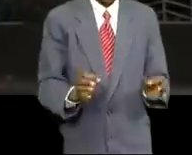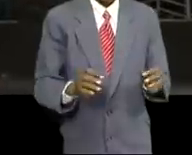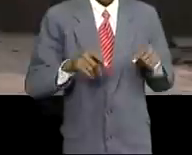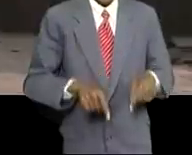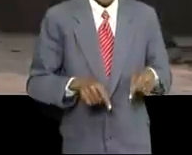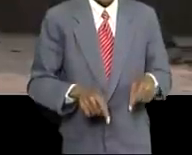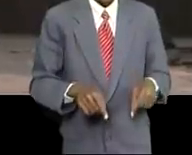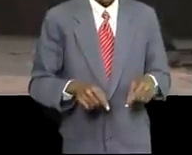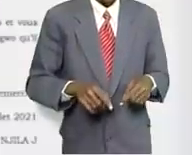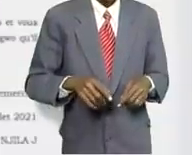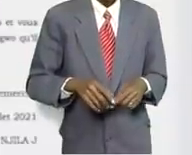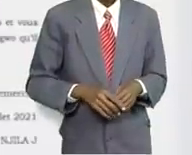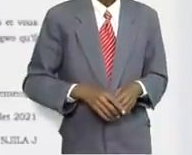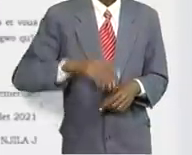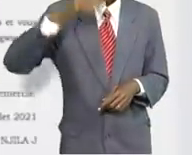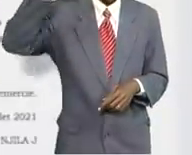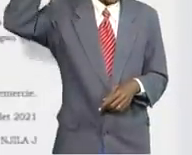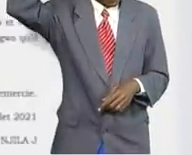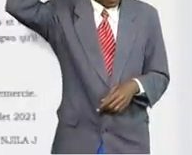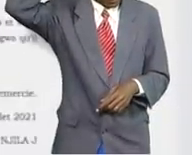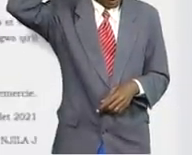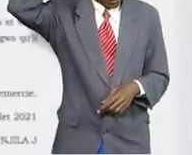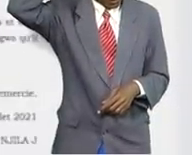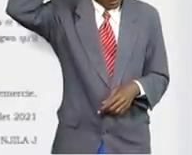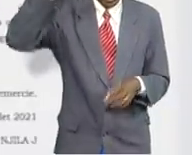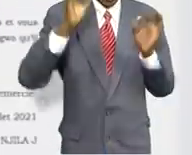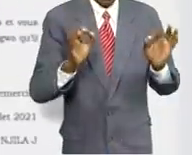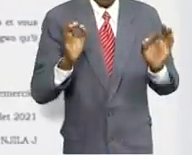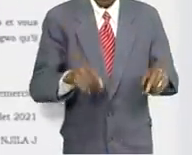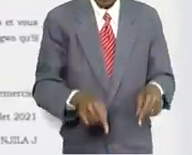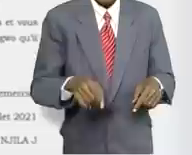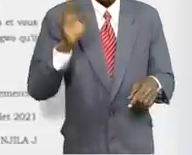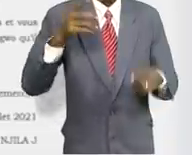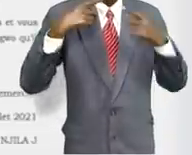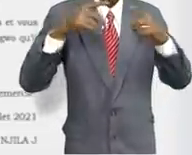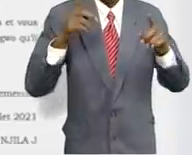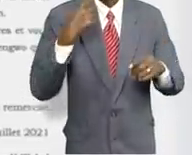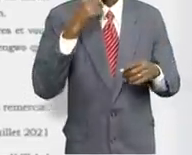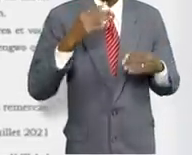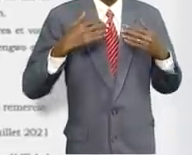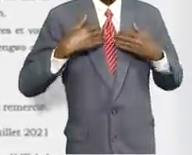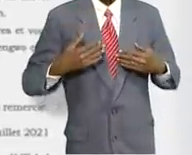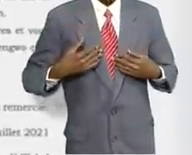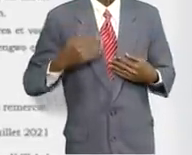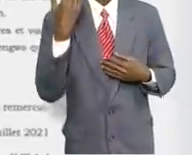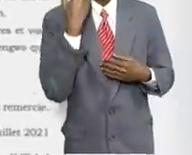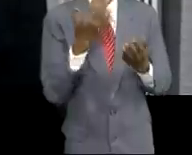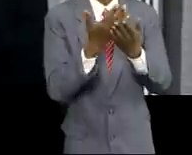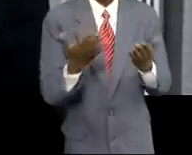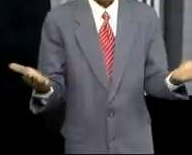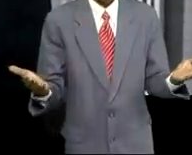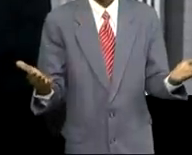attristée, la chancellerie a précisé dans ses communiqués que son état de santé, bien que stable, restait